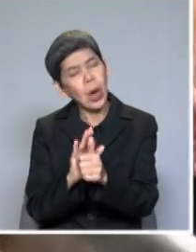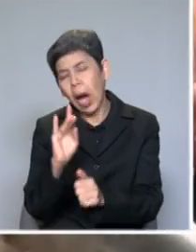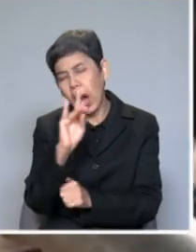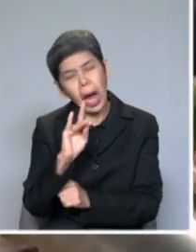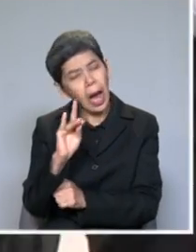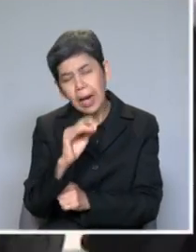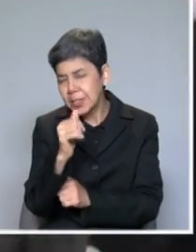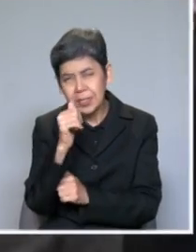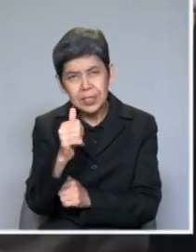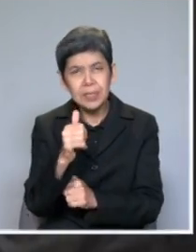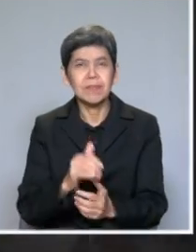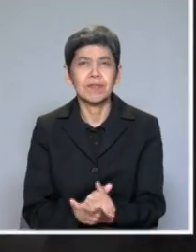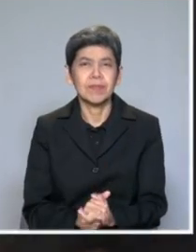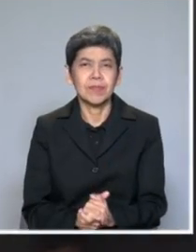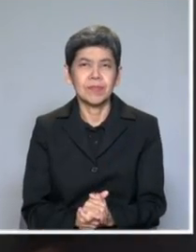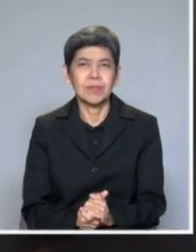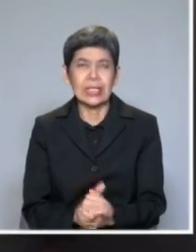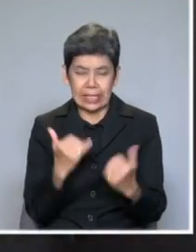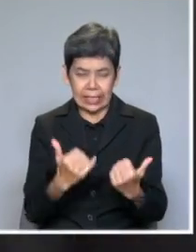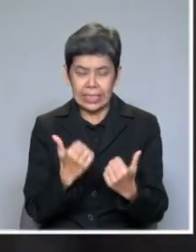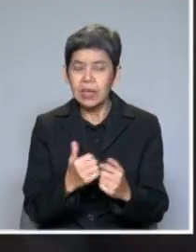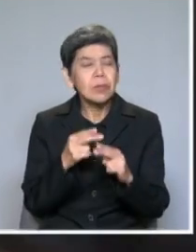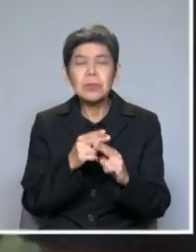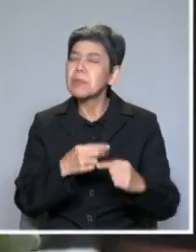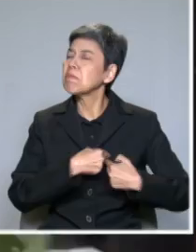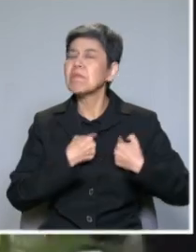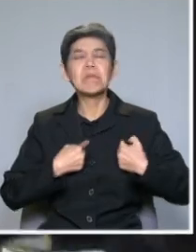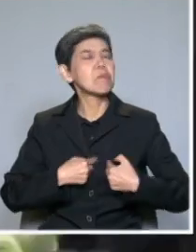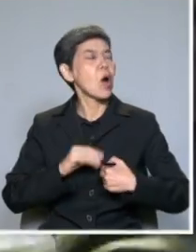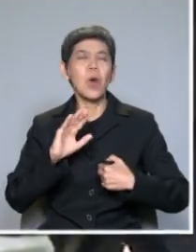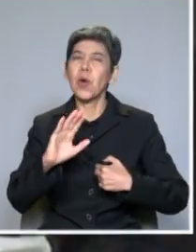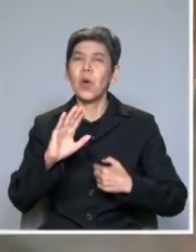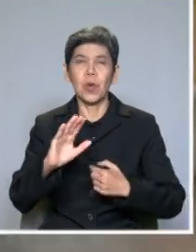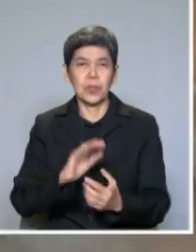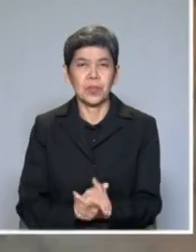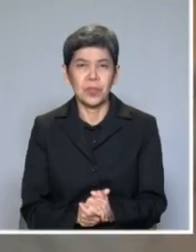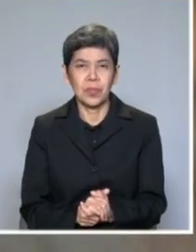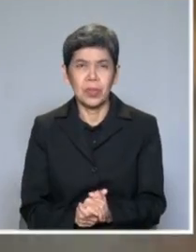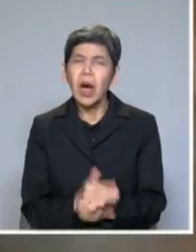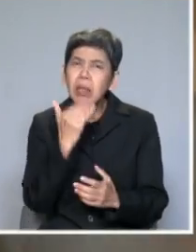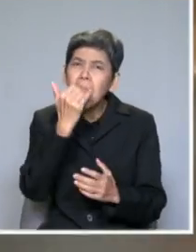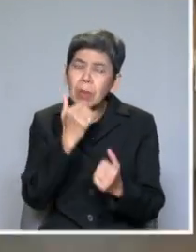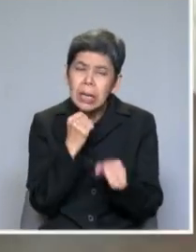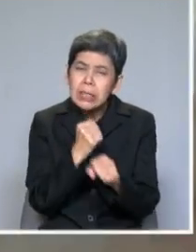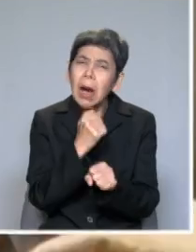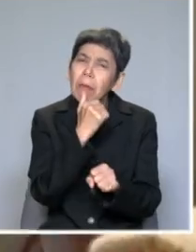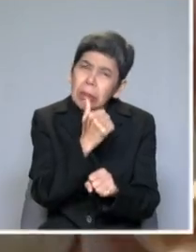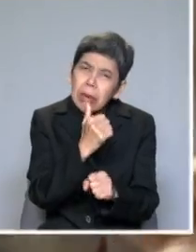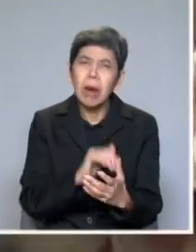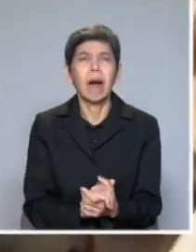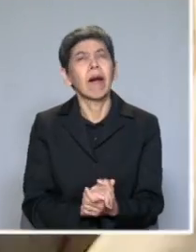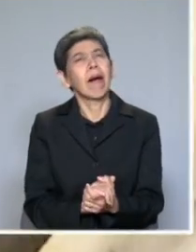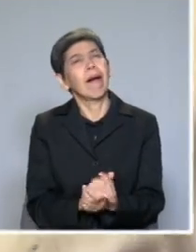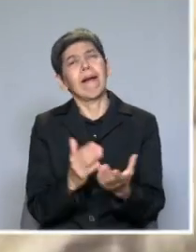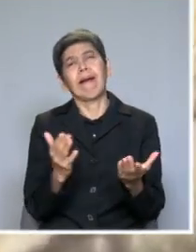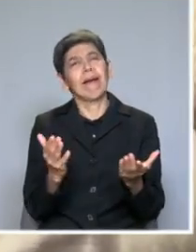จะมีใครบังคับก็หาไม่หลังมาเองเหมือนฝนอันชื่นใจแต่ทำไมทำดีเกือบจะ